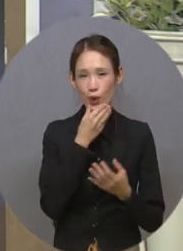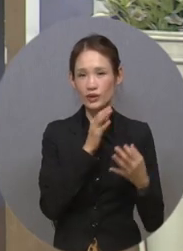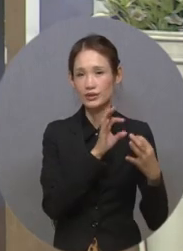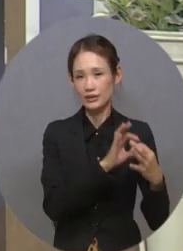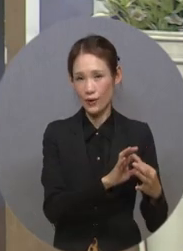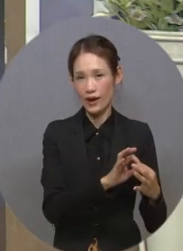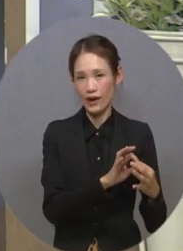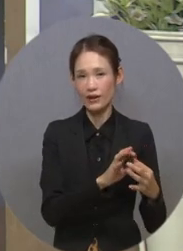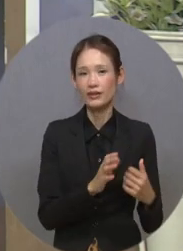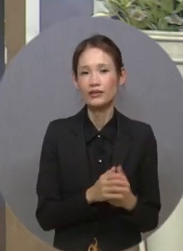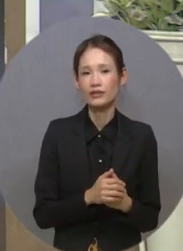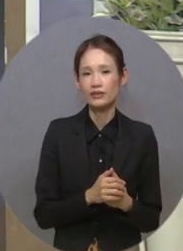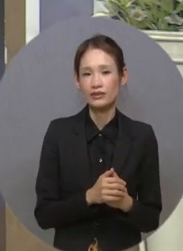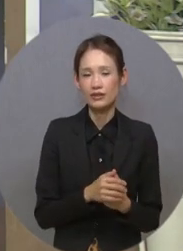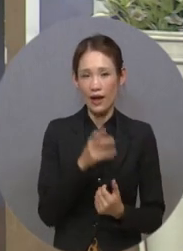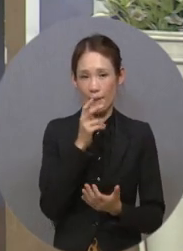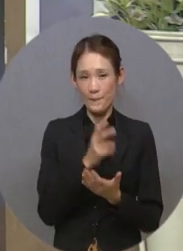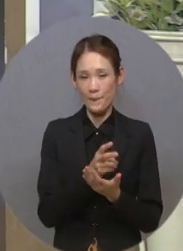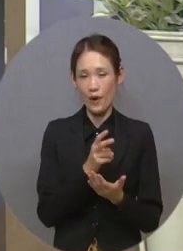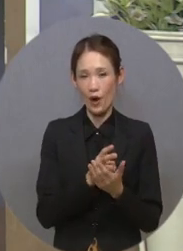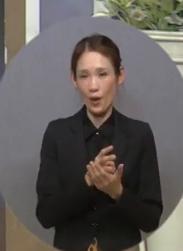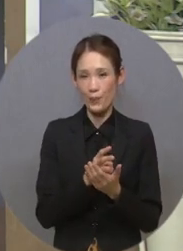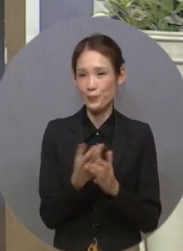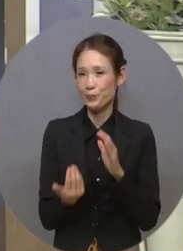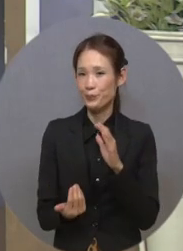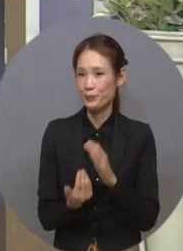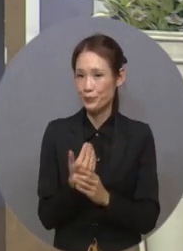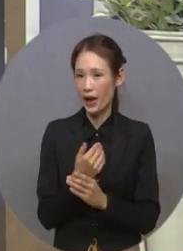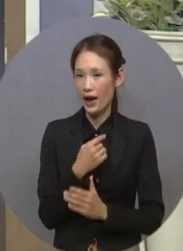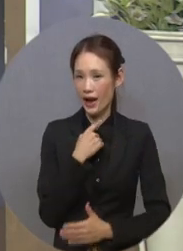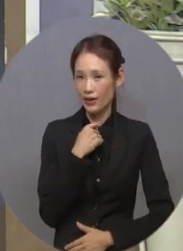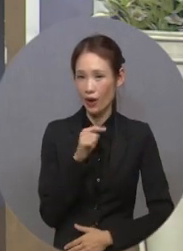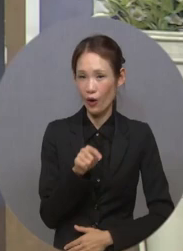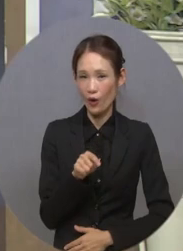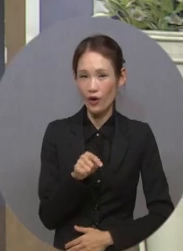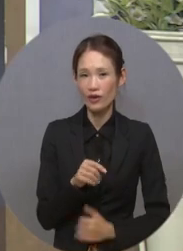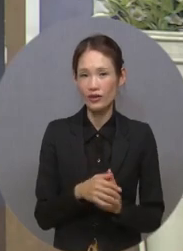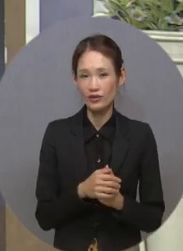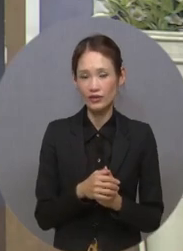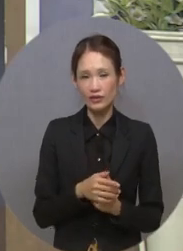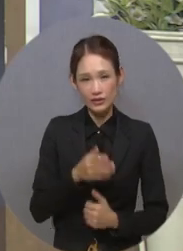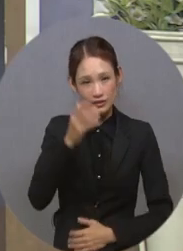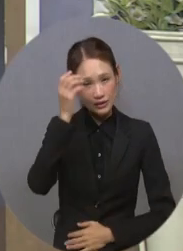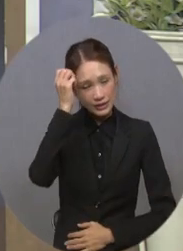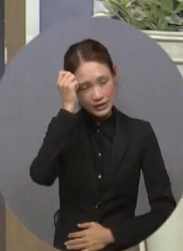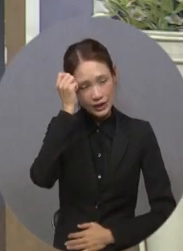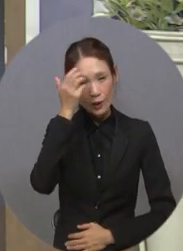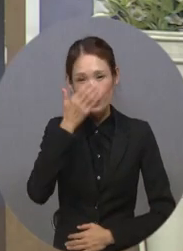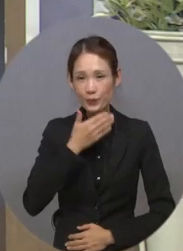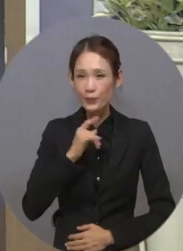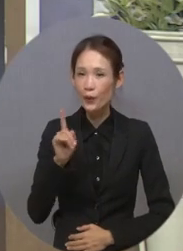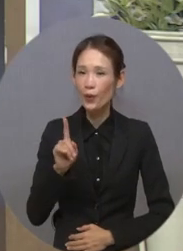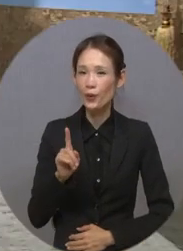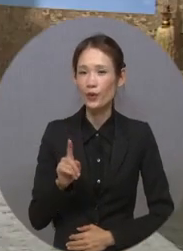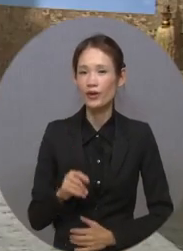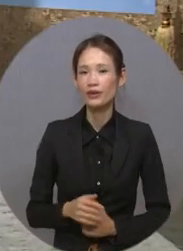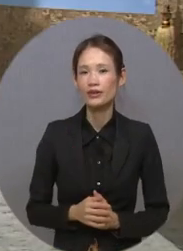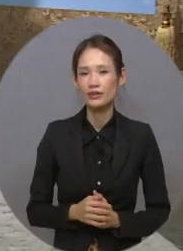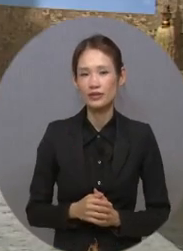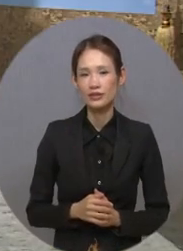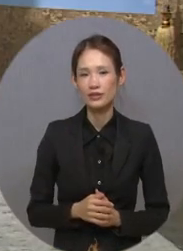복지와 관련해서 좀 조례를 발의하셨던 것 중에 좀 기억에 남는 것이 있나요?